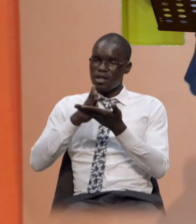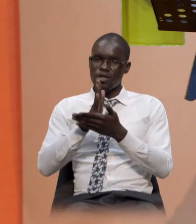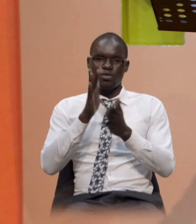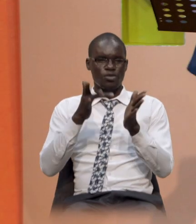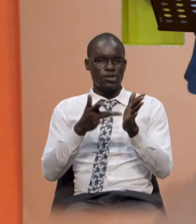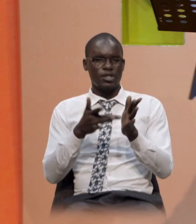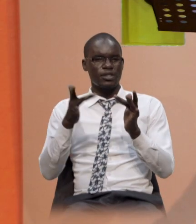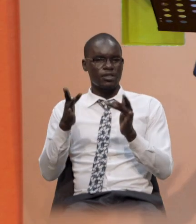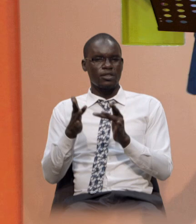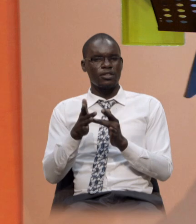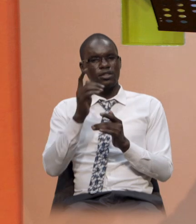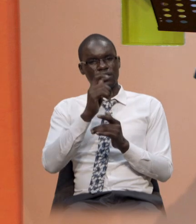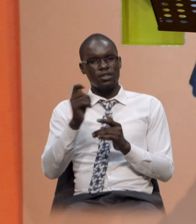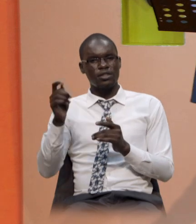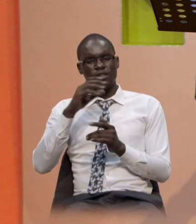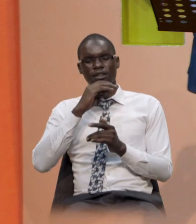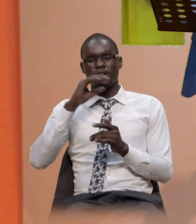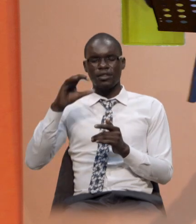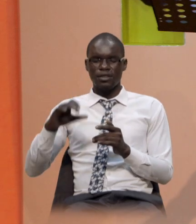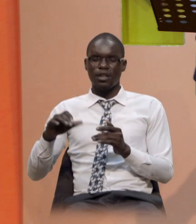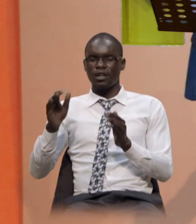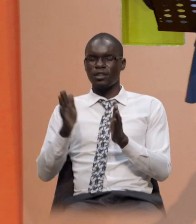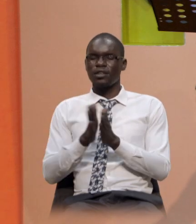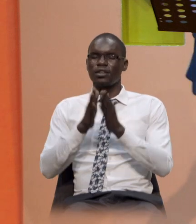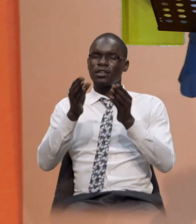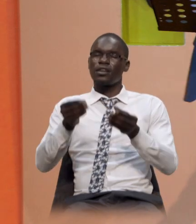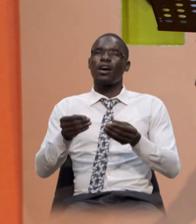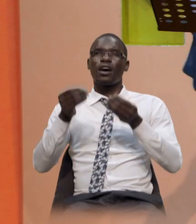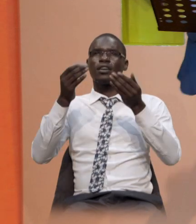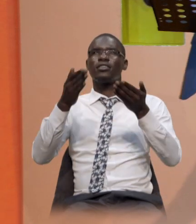Baba, kwa Yesu Mwana.